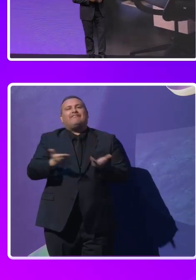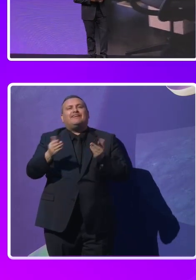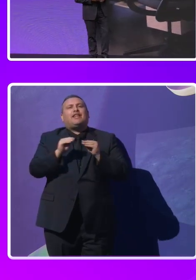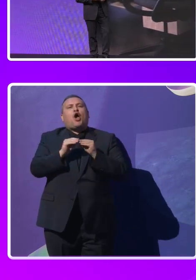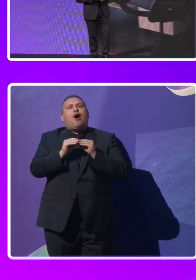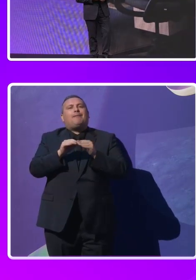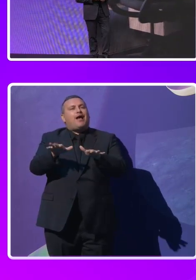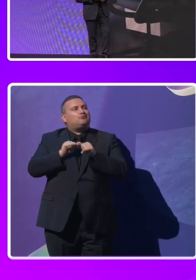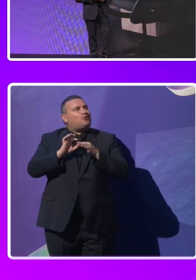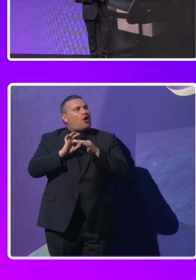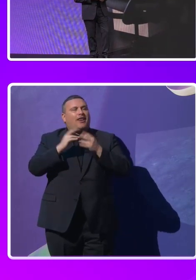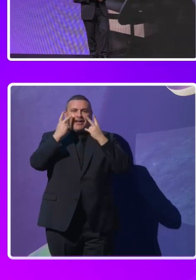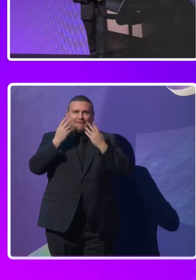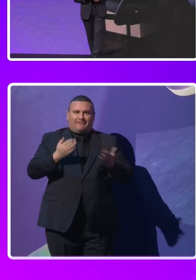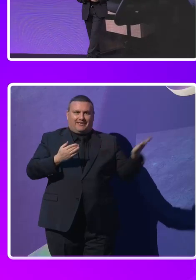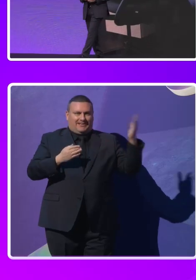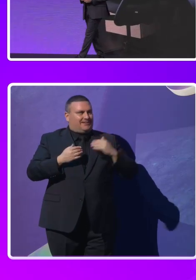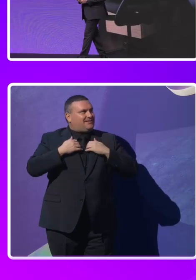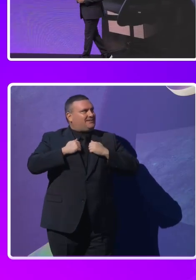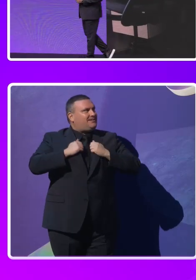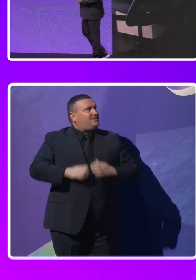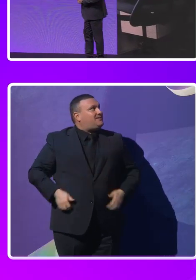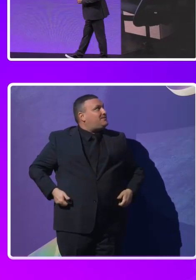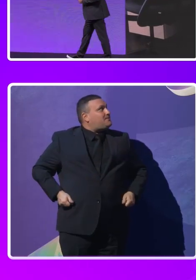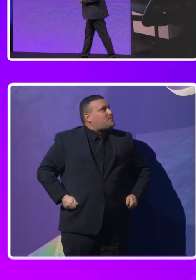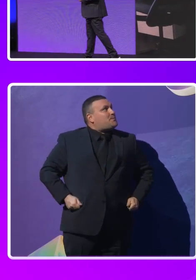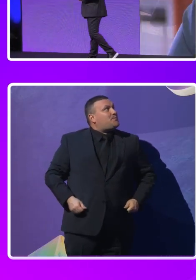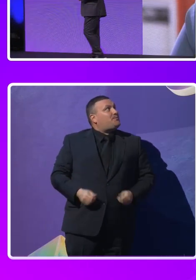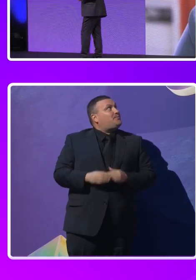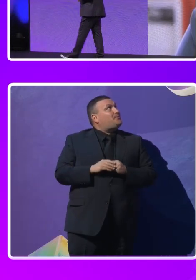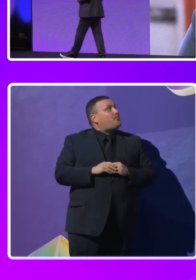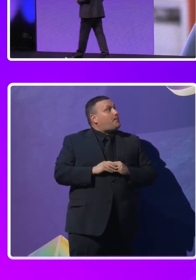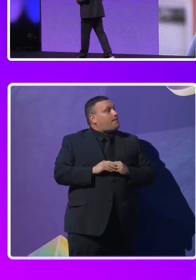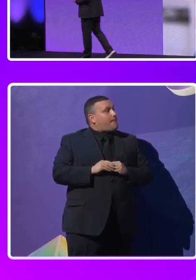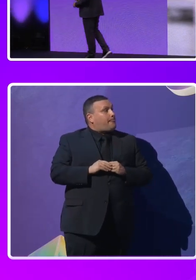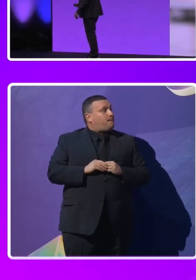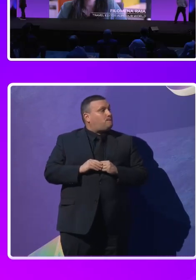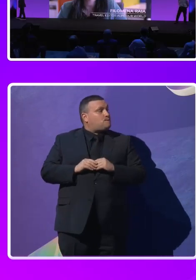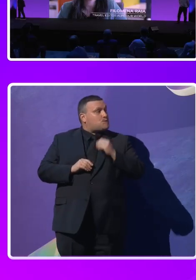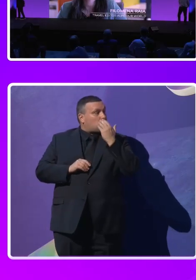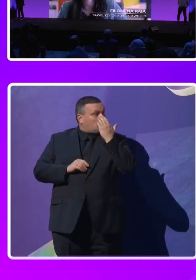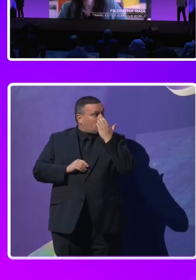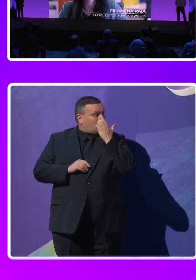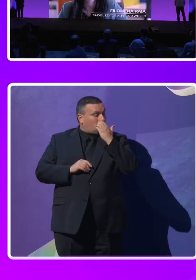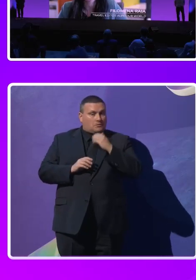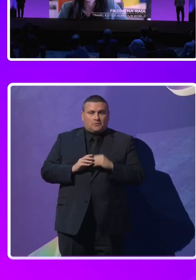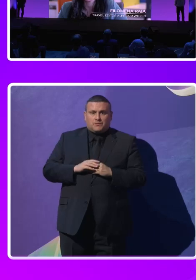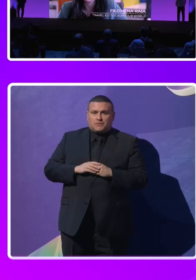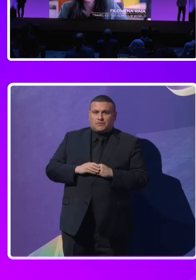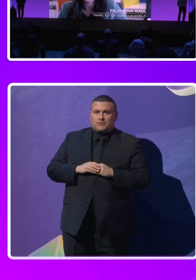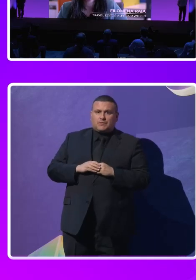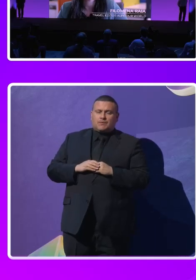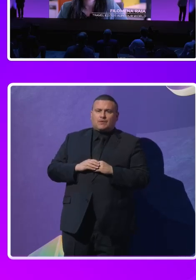collega il Travel editor è una sorta di filtro tra altri uffici e il nostro ufficio